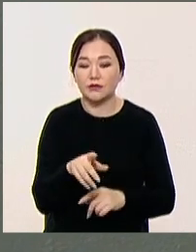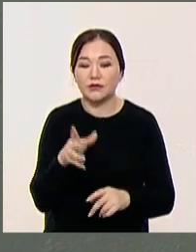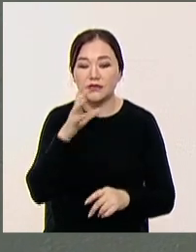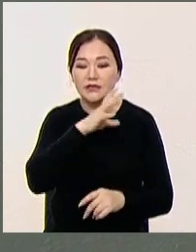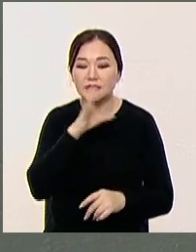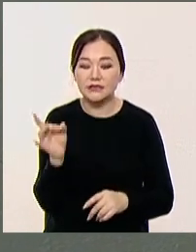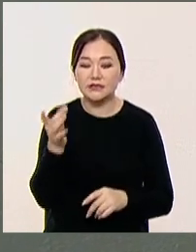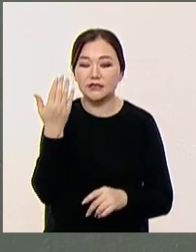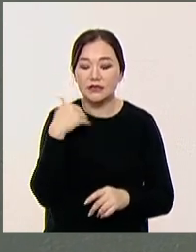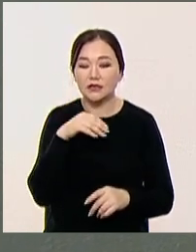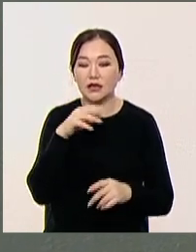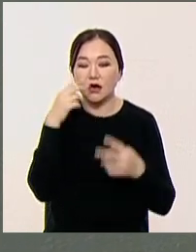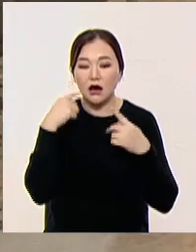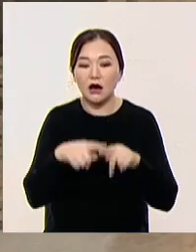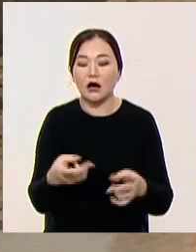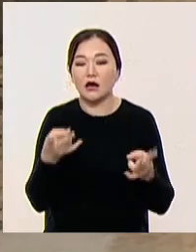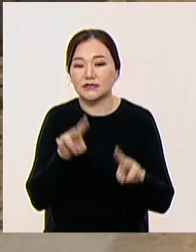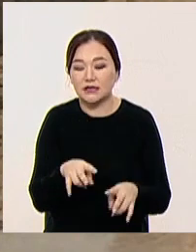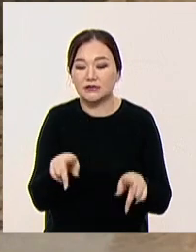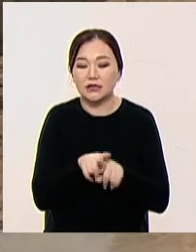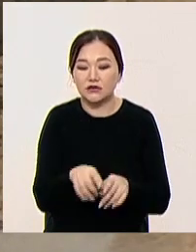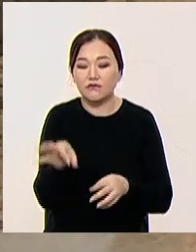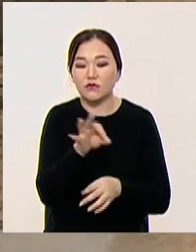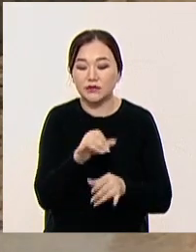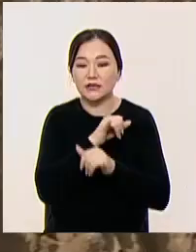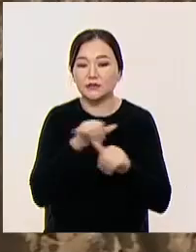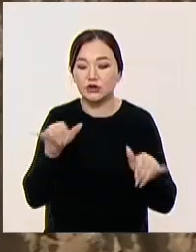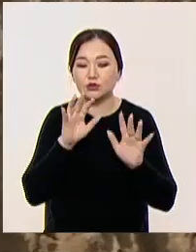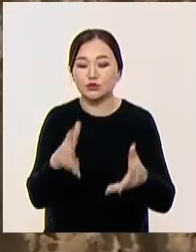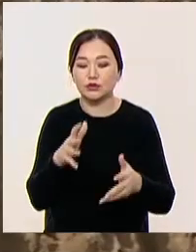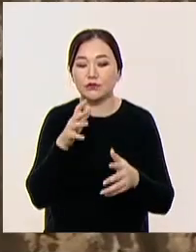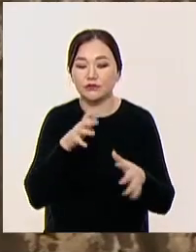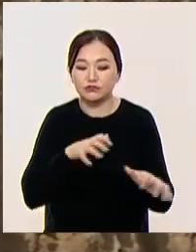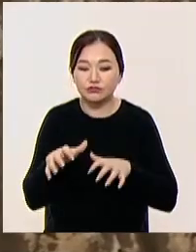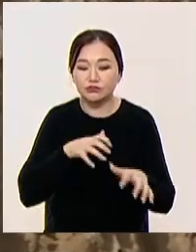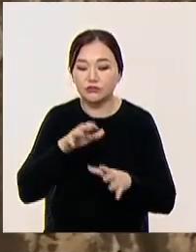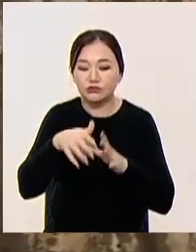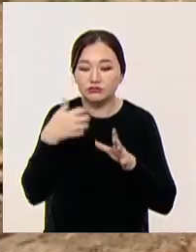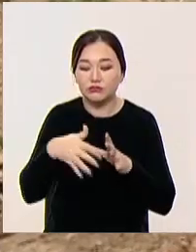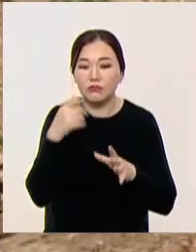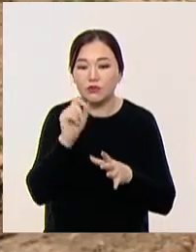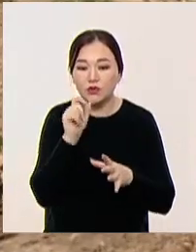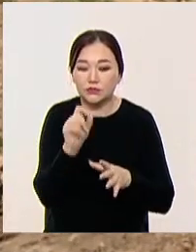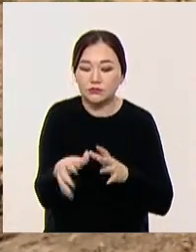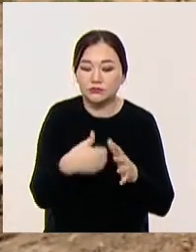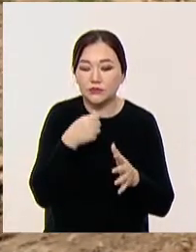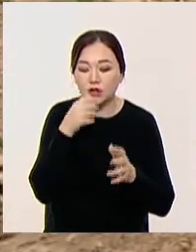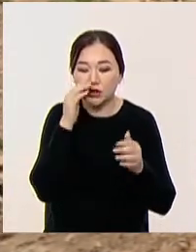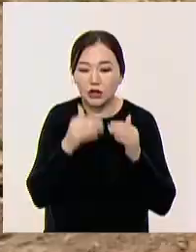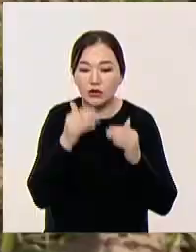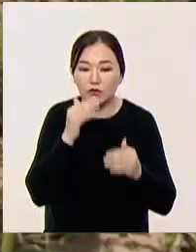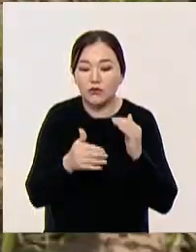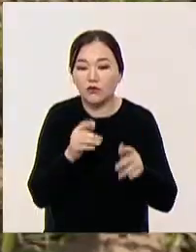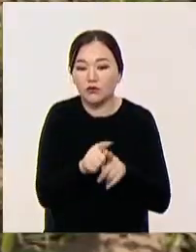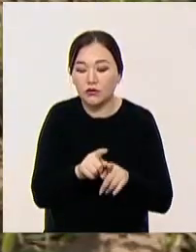советских, как говорится, времен оборудование осталось. И... Также в области распространены случаи контрабанды драгметаллов. Существуют риски теневого оборота.